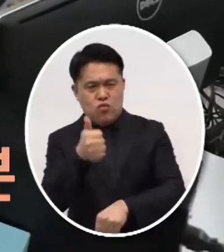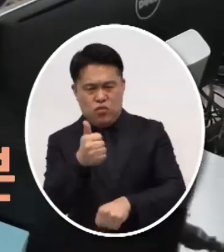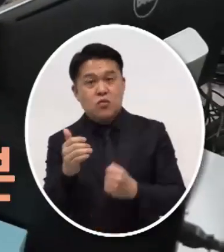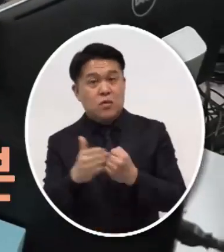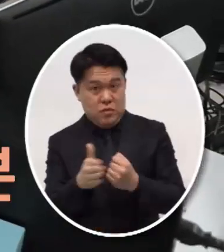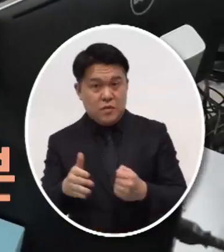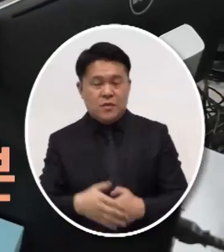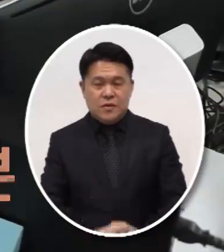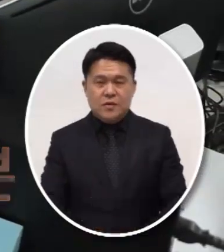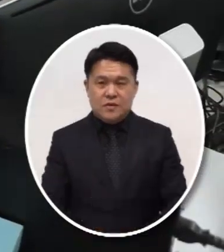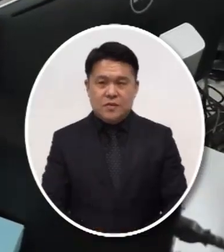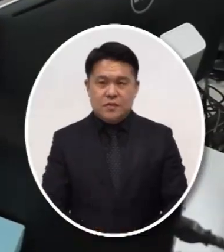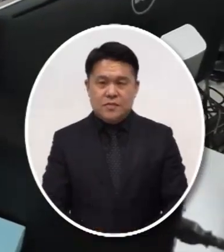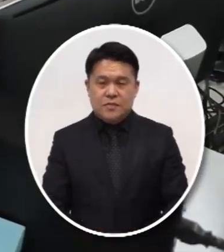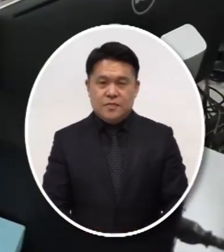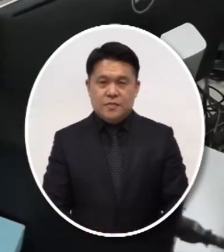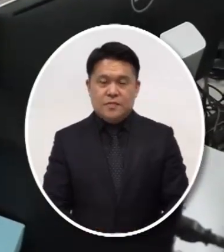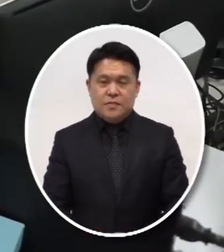영향을 주었습니다.